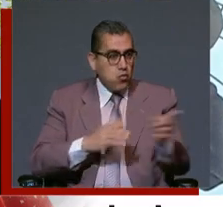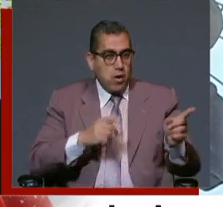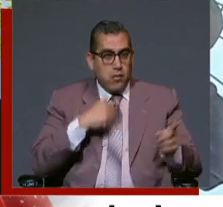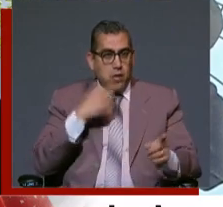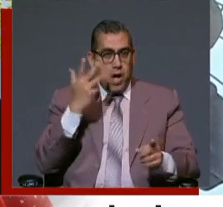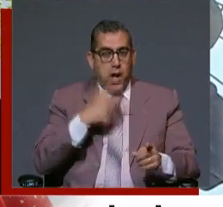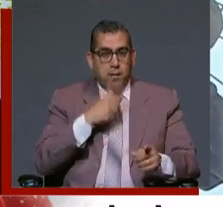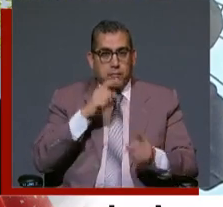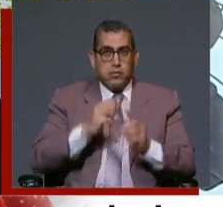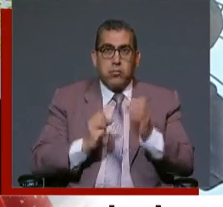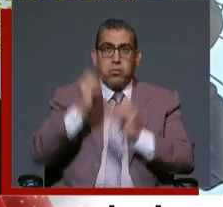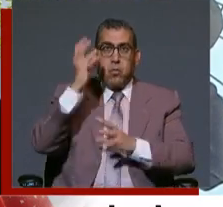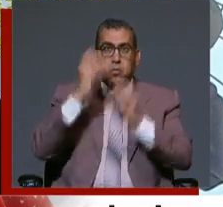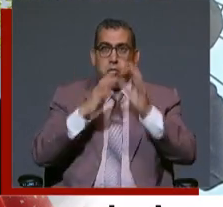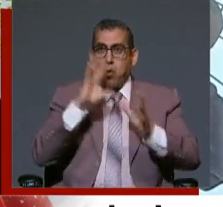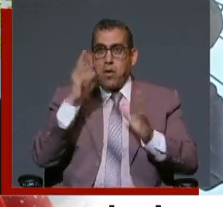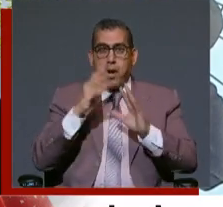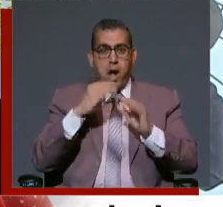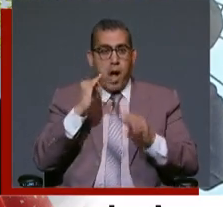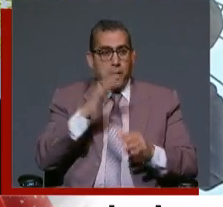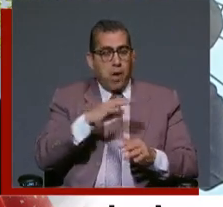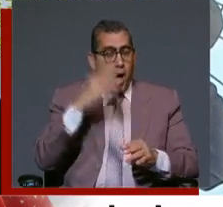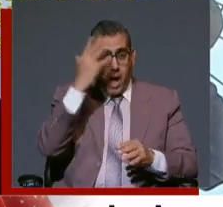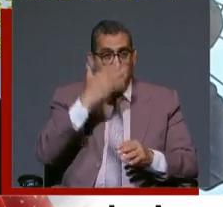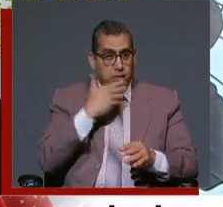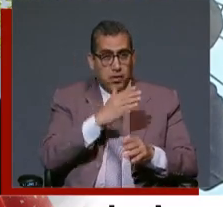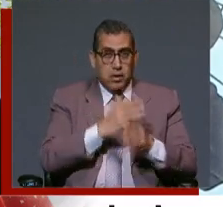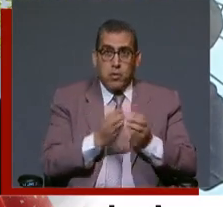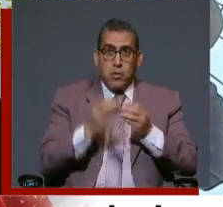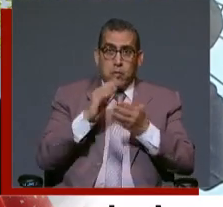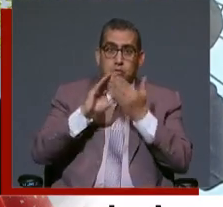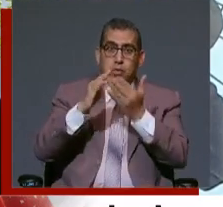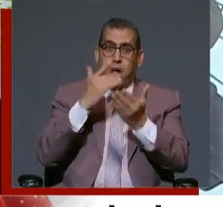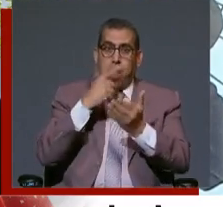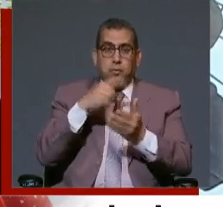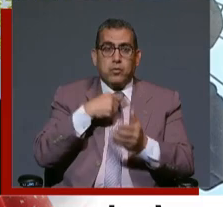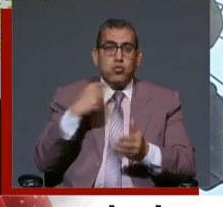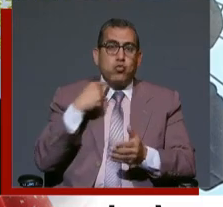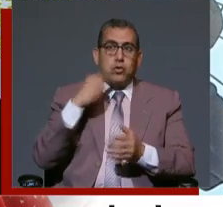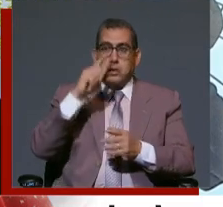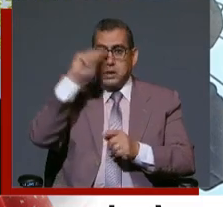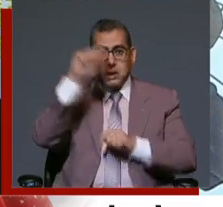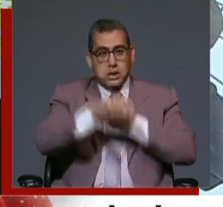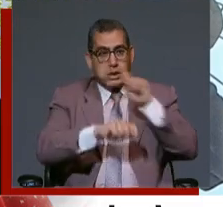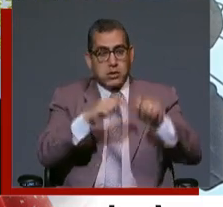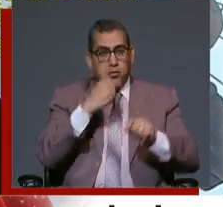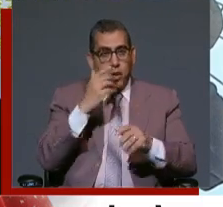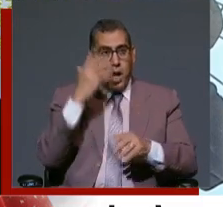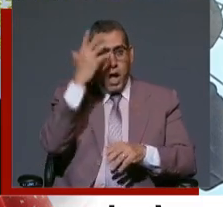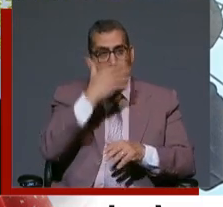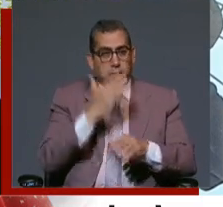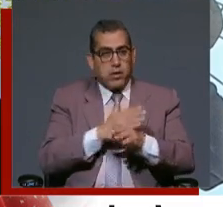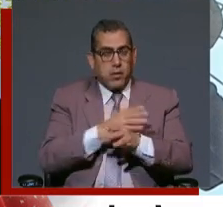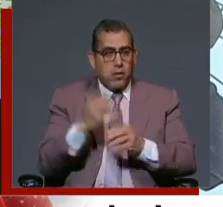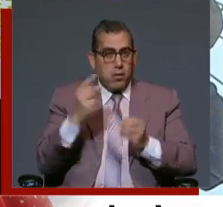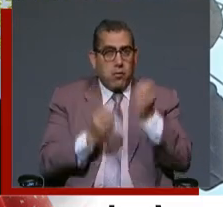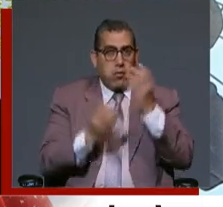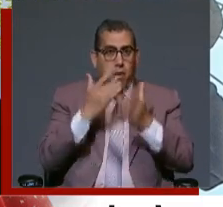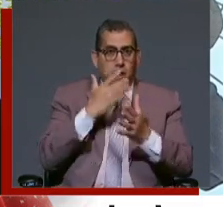من انبعاثات الكربون المتراكمة على مستوى العالم، والتي تعاني منها أفريقيا بشكل